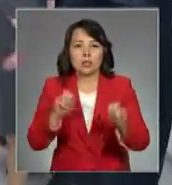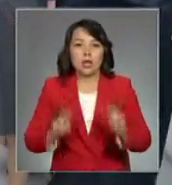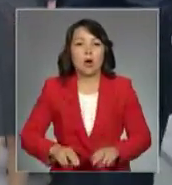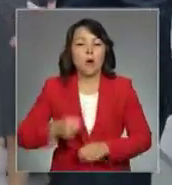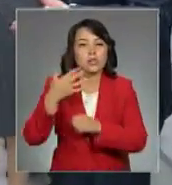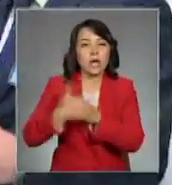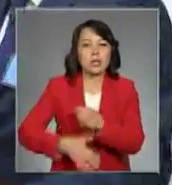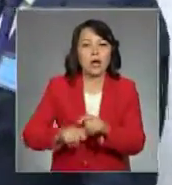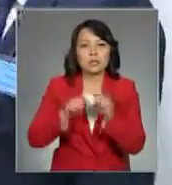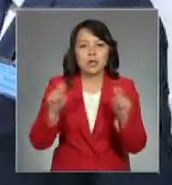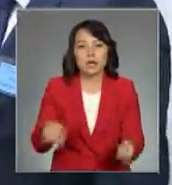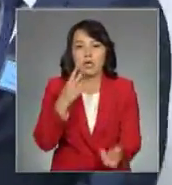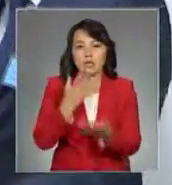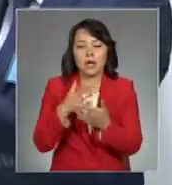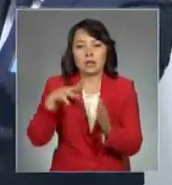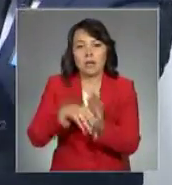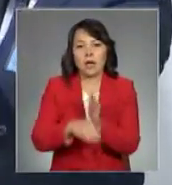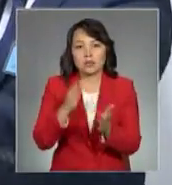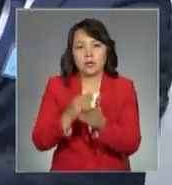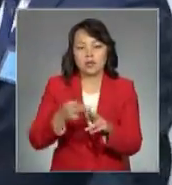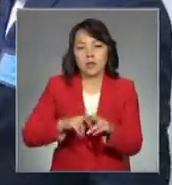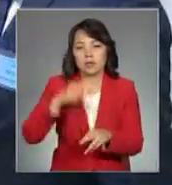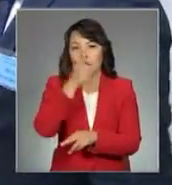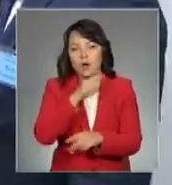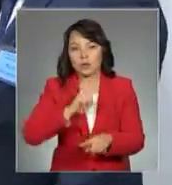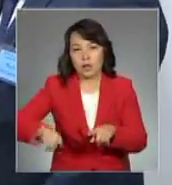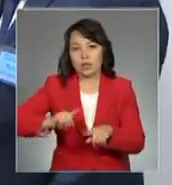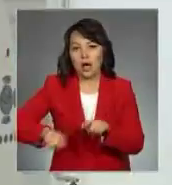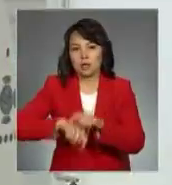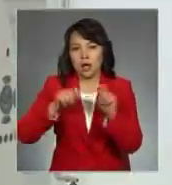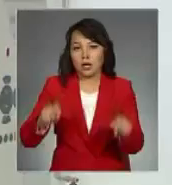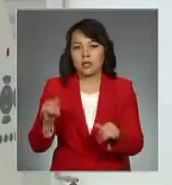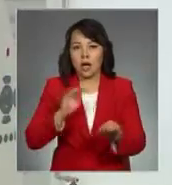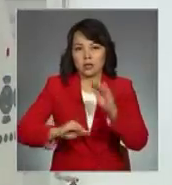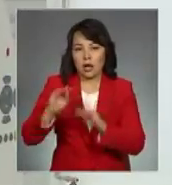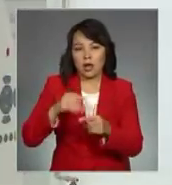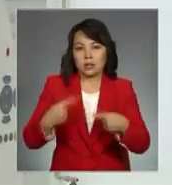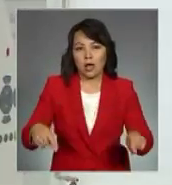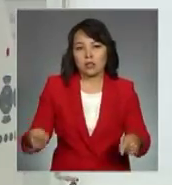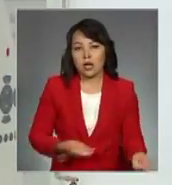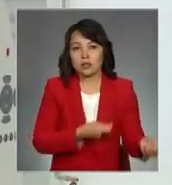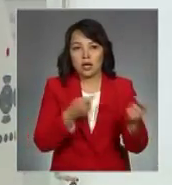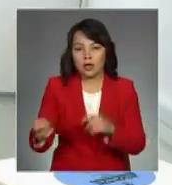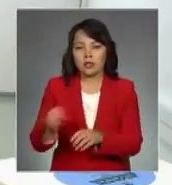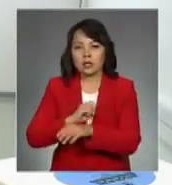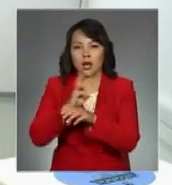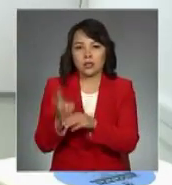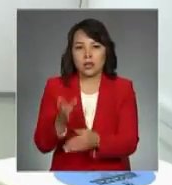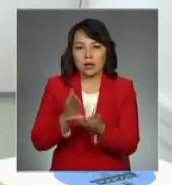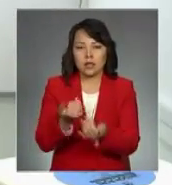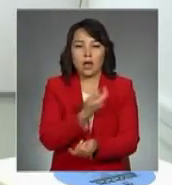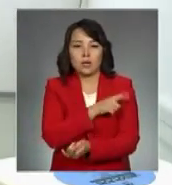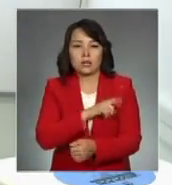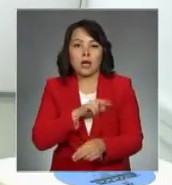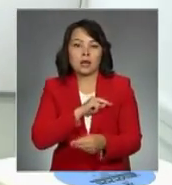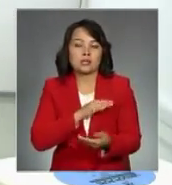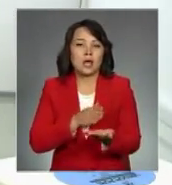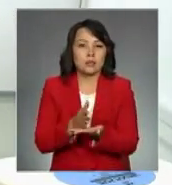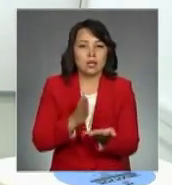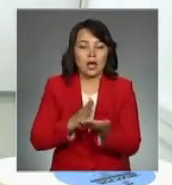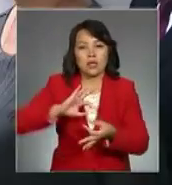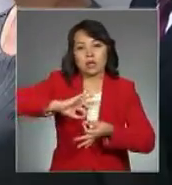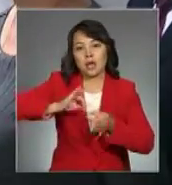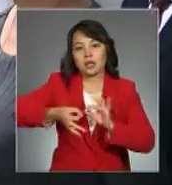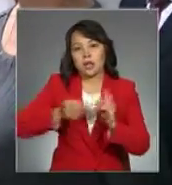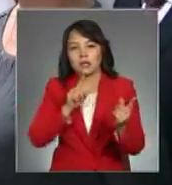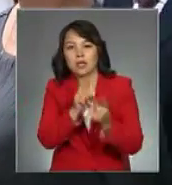бар. Бұл мекеме жылдың аяғында ашылуы тиіс. Қазір мұнда құрал-жабдықтар жеткізіліп жатыр. Мемлекеттік хатшы медицина қызметкерлерімен кездесіп, олардың